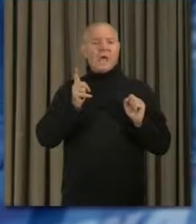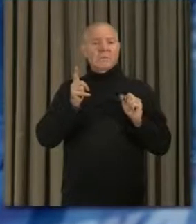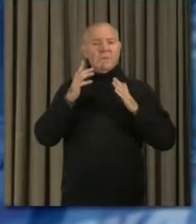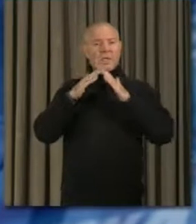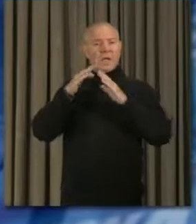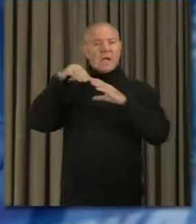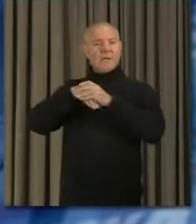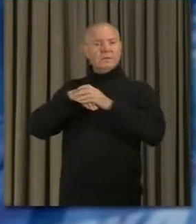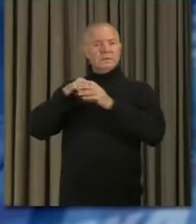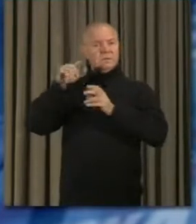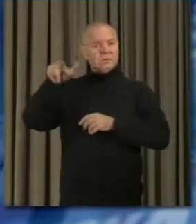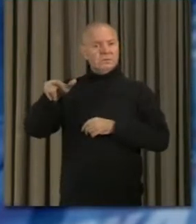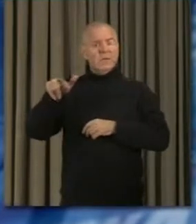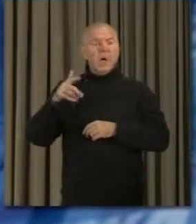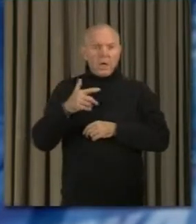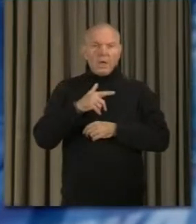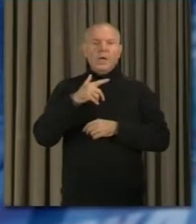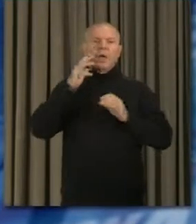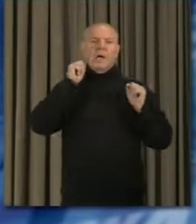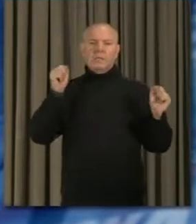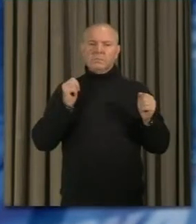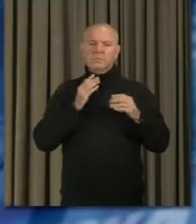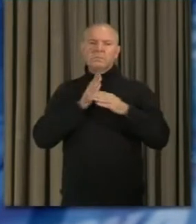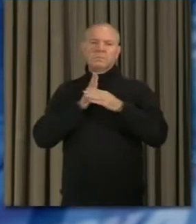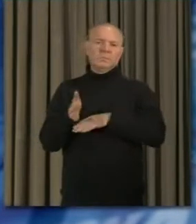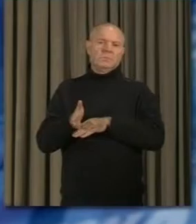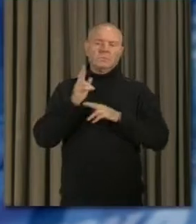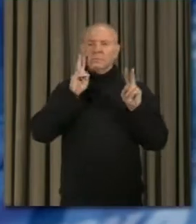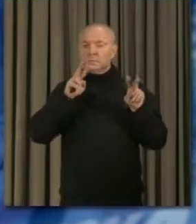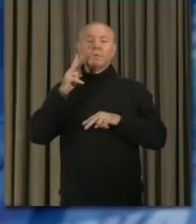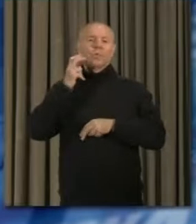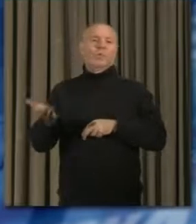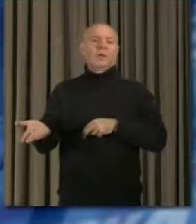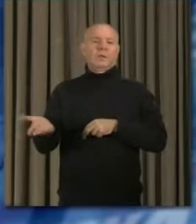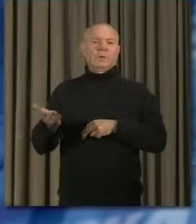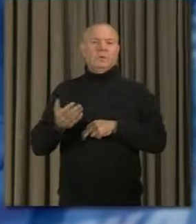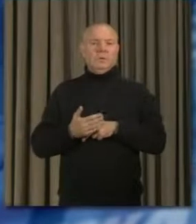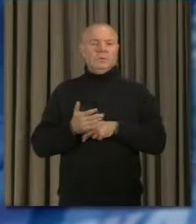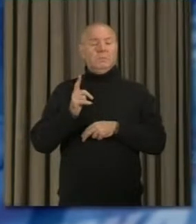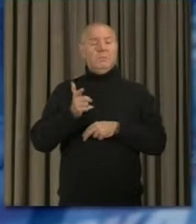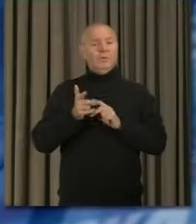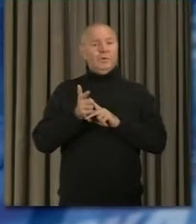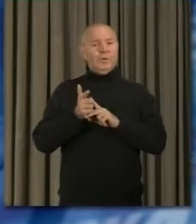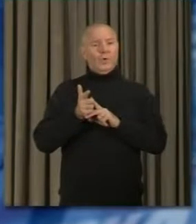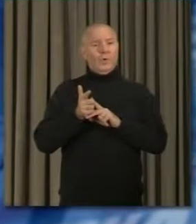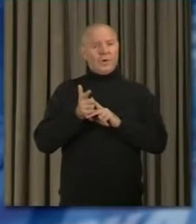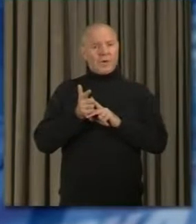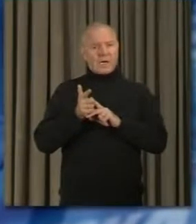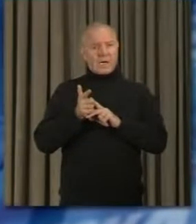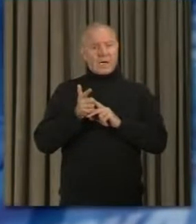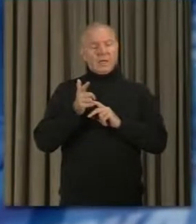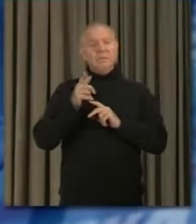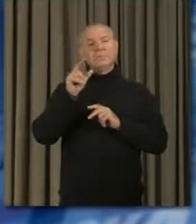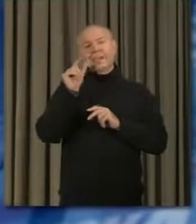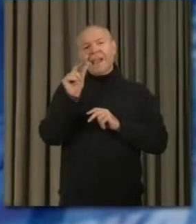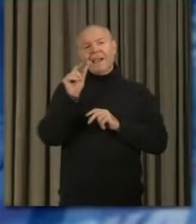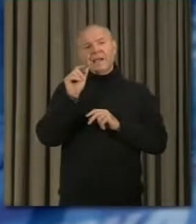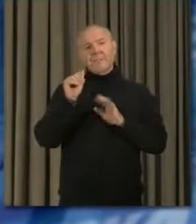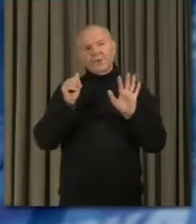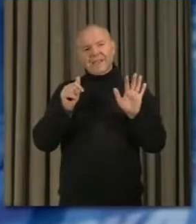appartamento. Subito sono andati sul posto per una perquisizione e l'hanno trovata. Si tratta di una beretta semiautomatica calibro 6